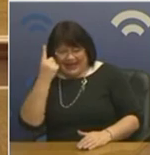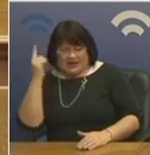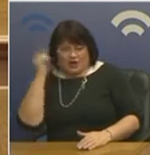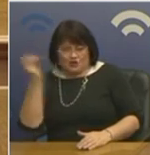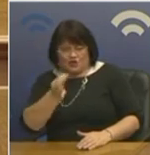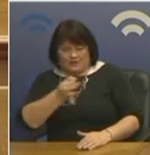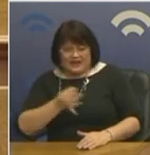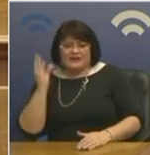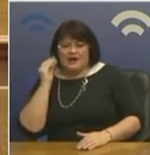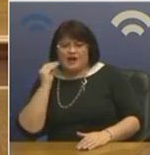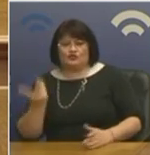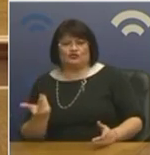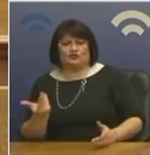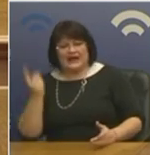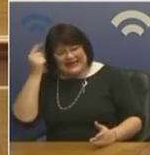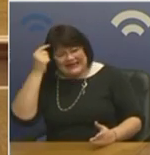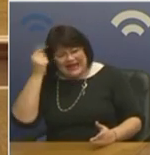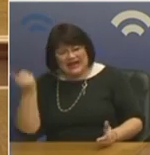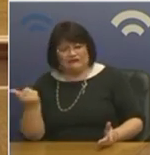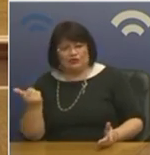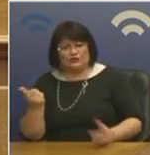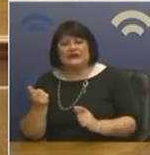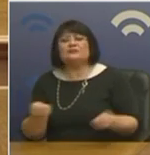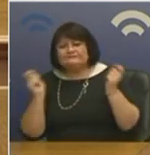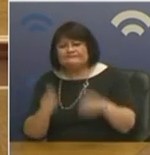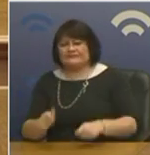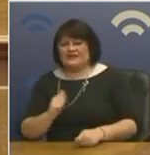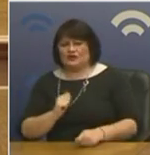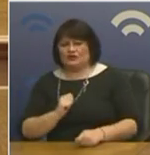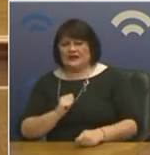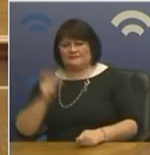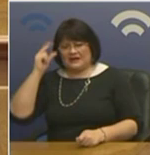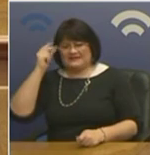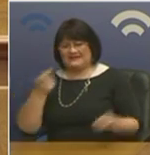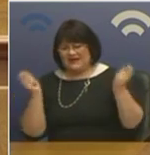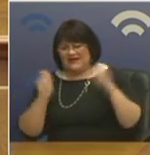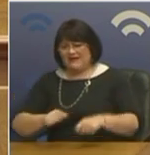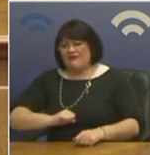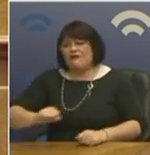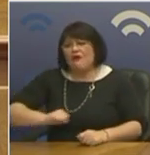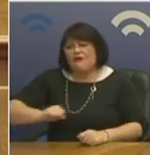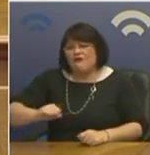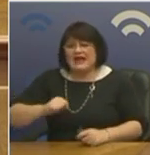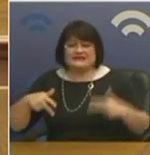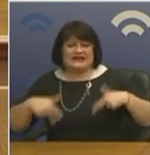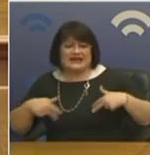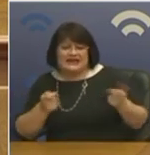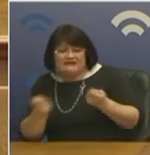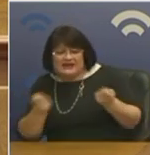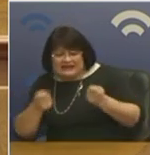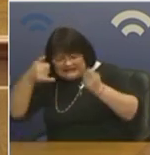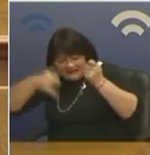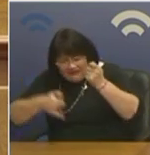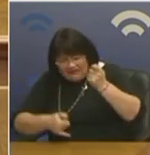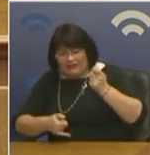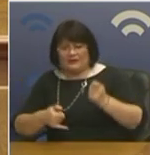λογικό, να το ακούσω εγώ, ρε παιδί μου, ότι δεν τα κάναμε για αυτόν τον λόγο. Φοβάστε. Φοβάστε να κυβερνήσετε, φοβάστε να μπήξετε το μαχαίρι στο κόκαλο. Αυτό είναι